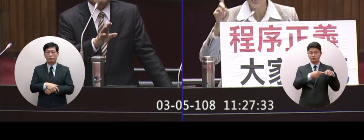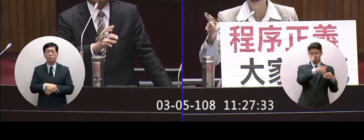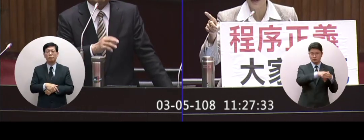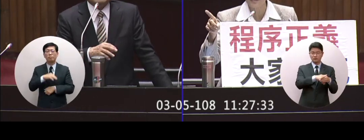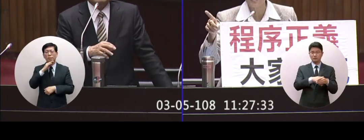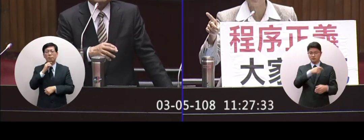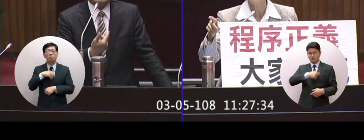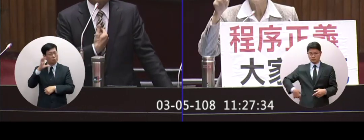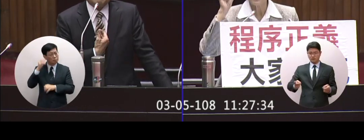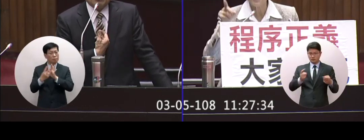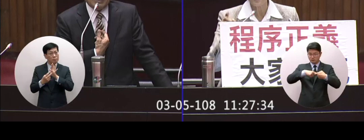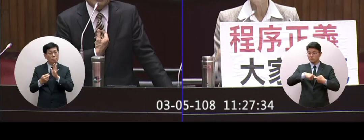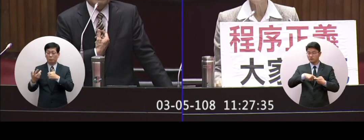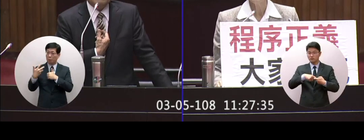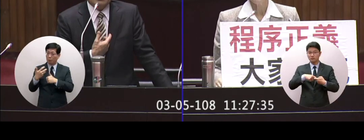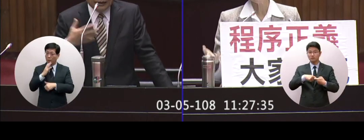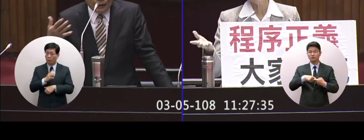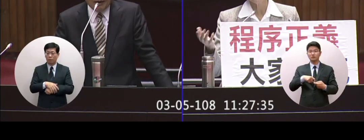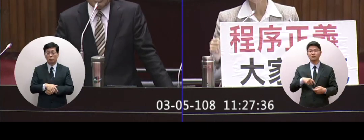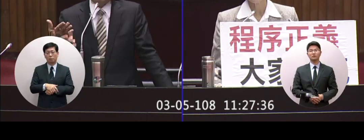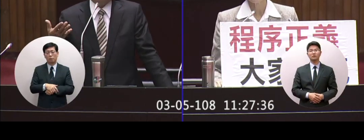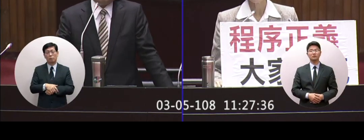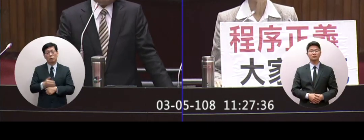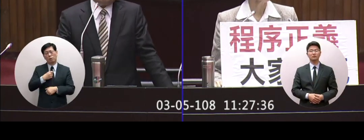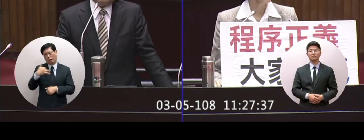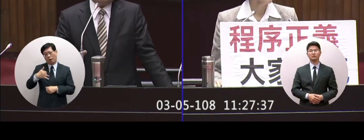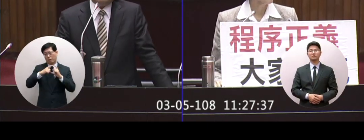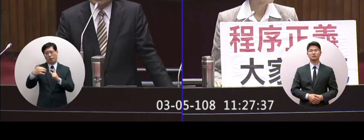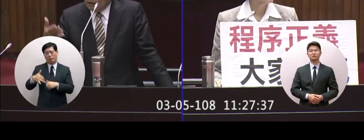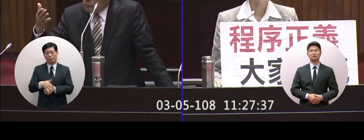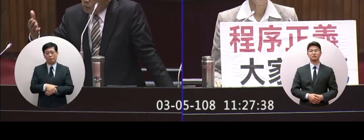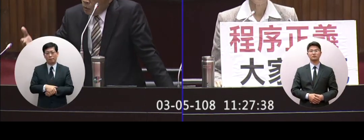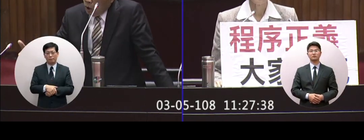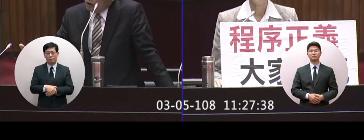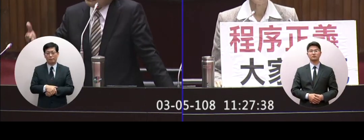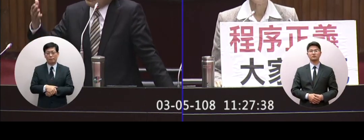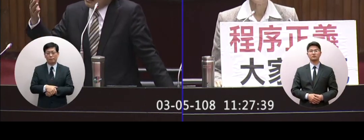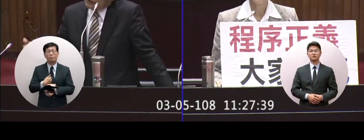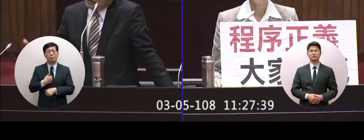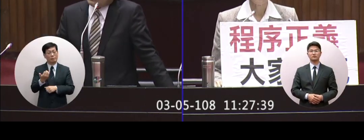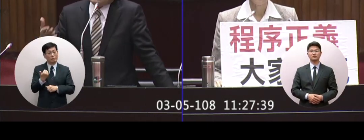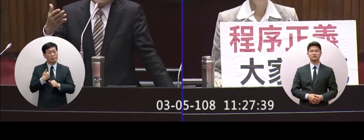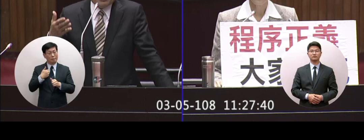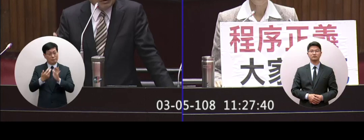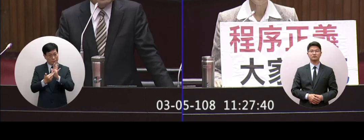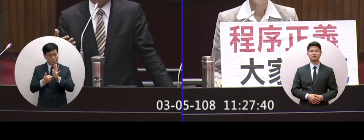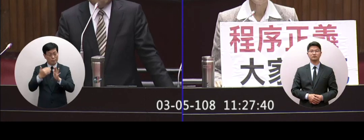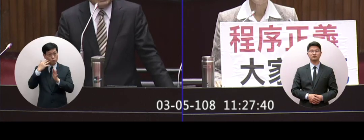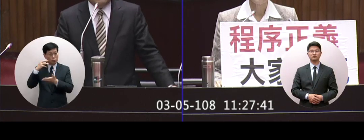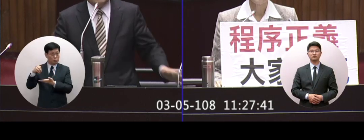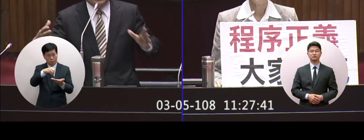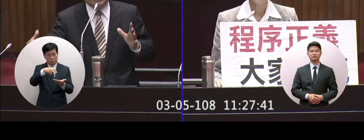要做修改的时候， 你敢不是在问我？你电话啊，我都要未讲啊你。我说要送到行政院